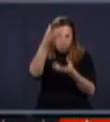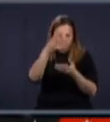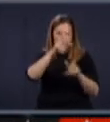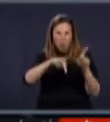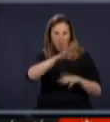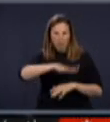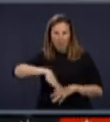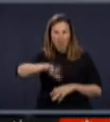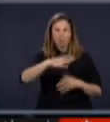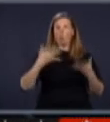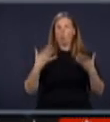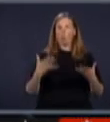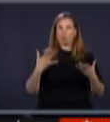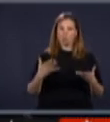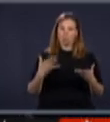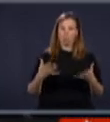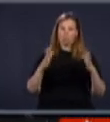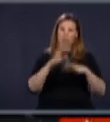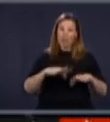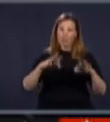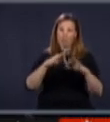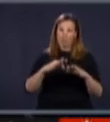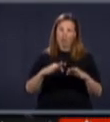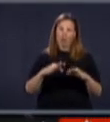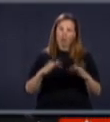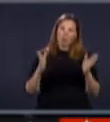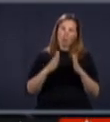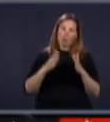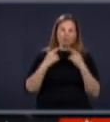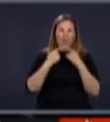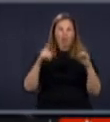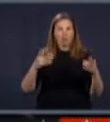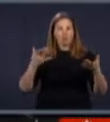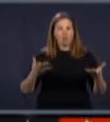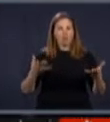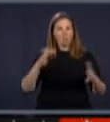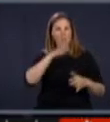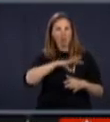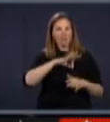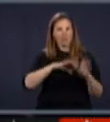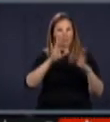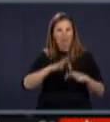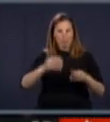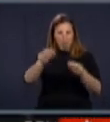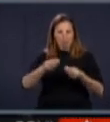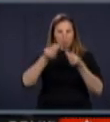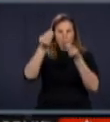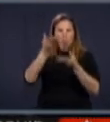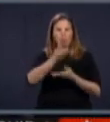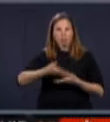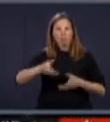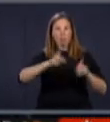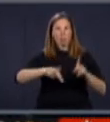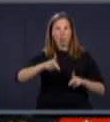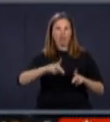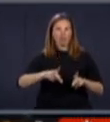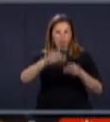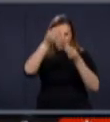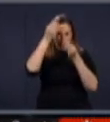que nous tenions à faire cette annonce-là, c'est de dire à la population, nous reprenons